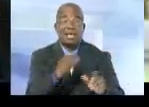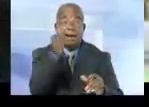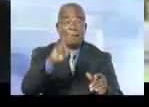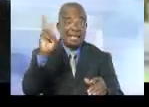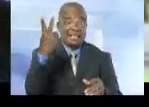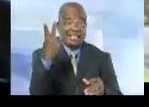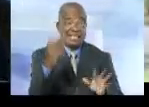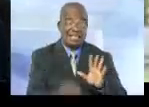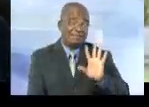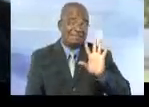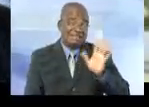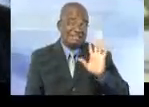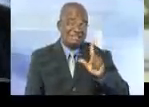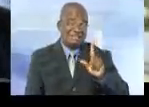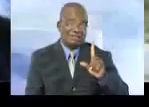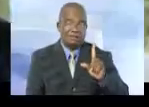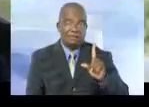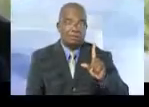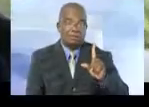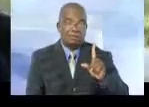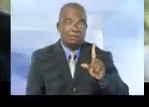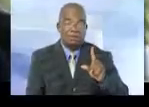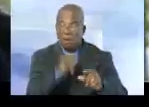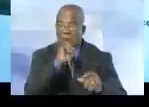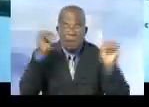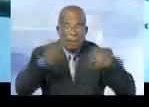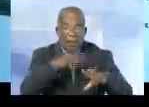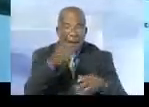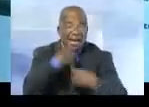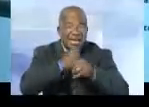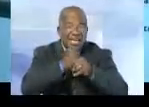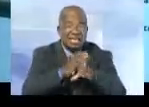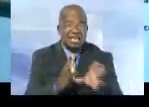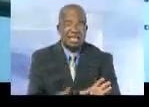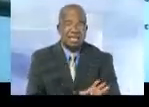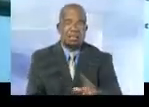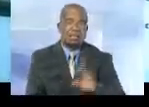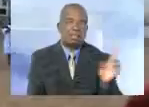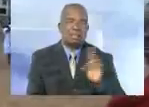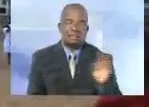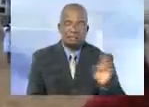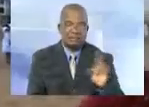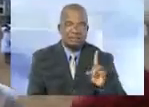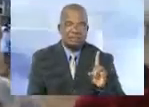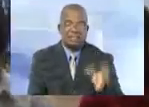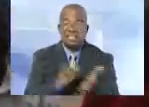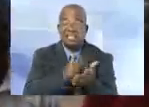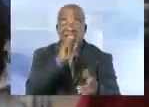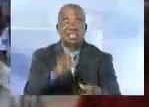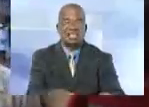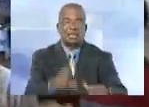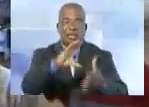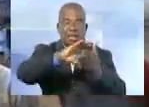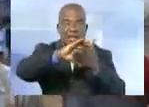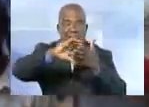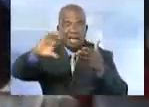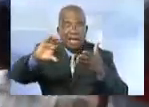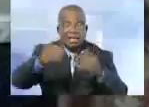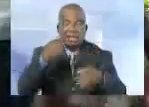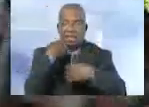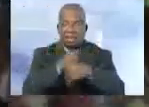code QR qui identifie chaque élève. La carte d'identité scolaire unique permettra, entre autres,